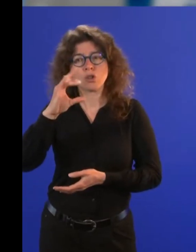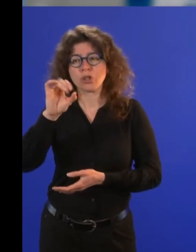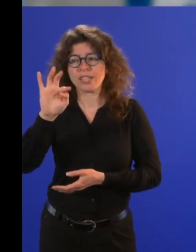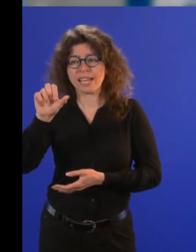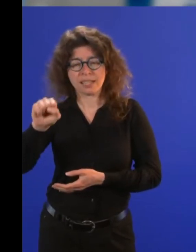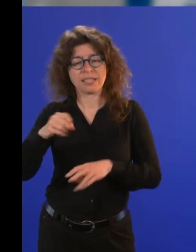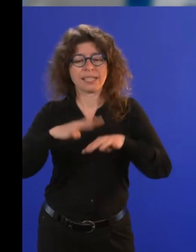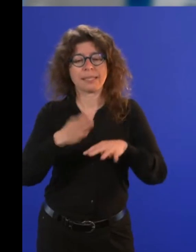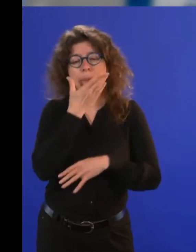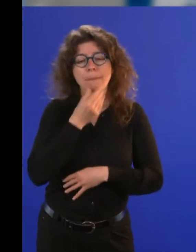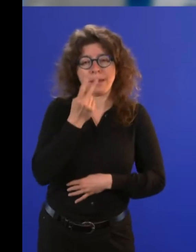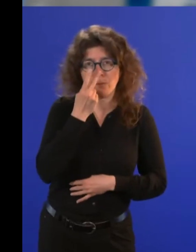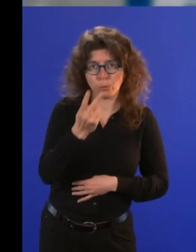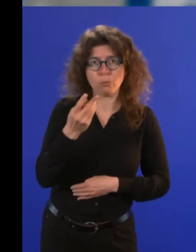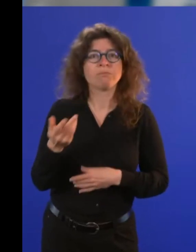qui